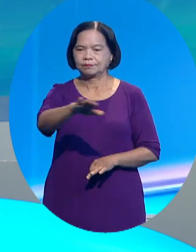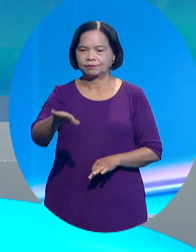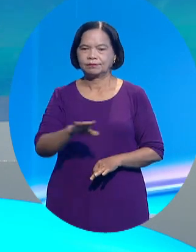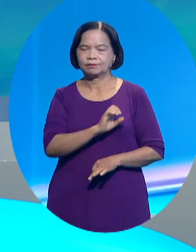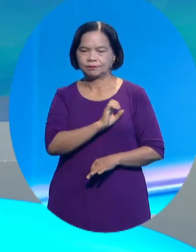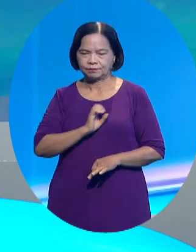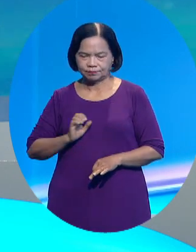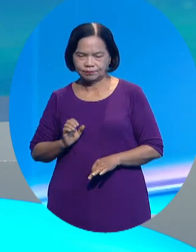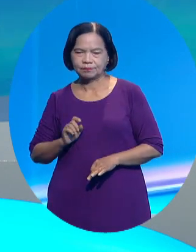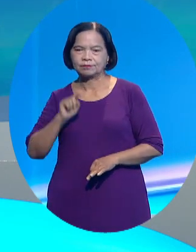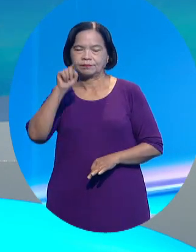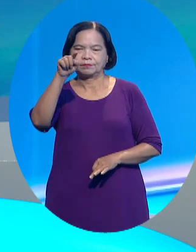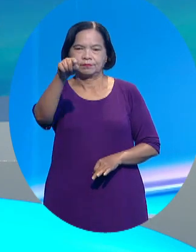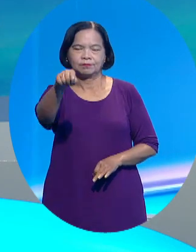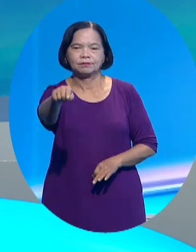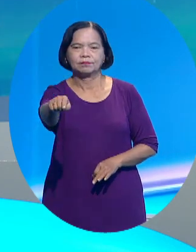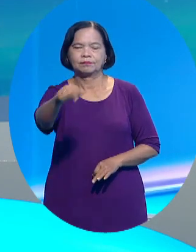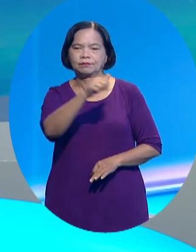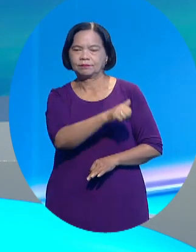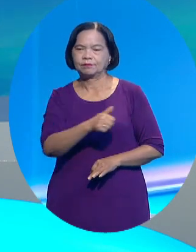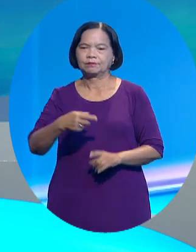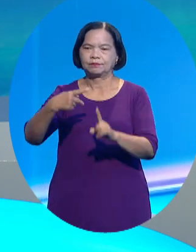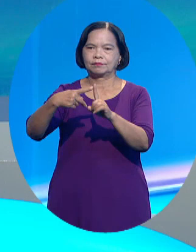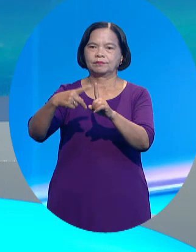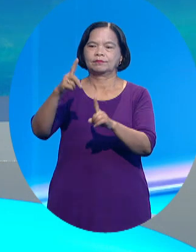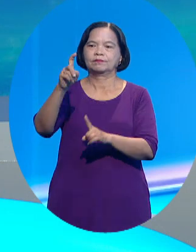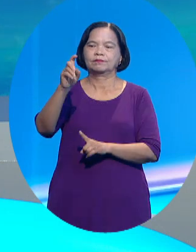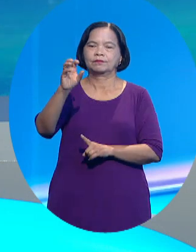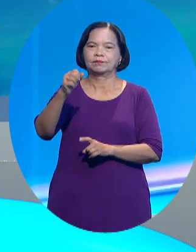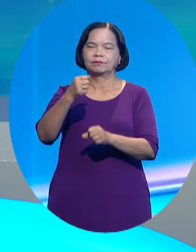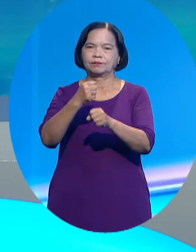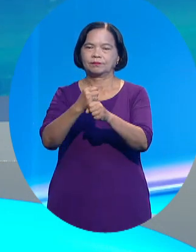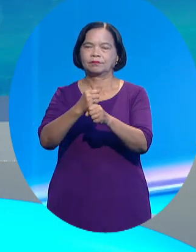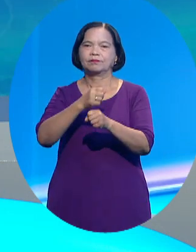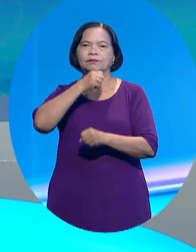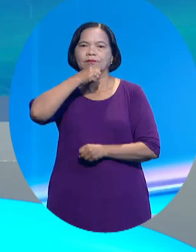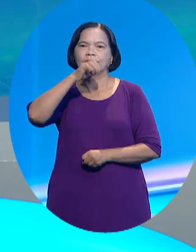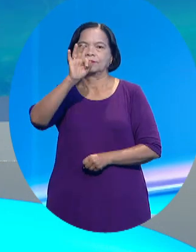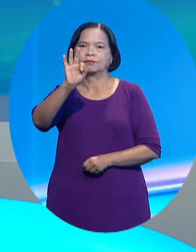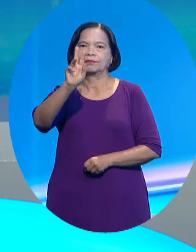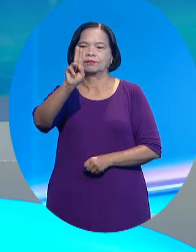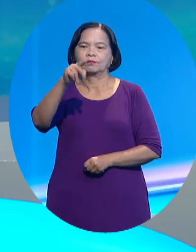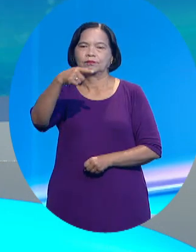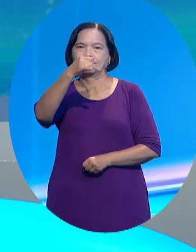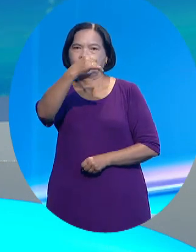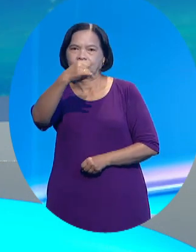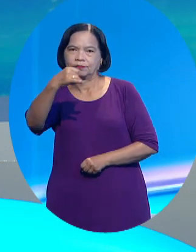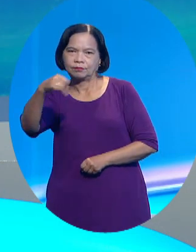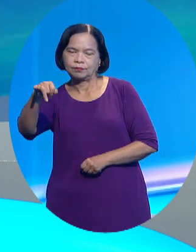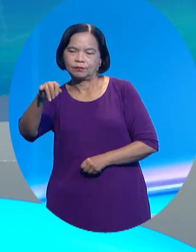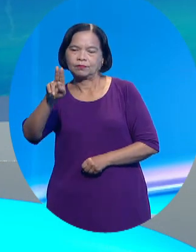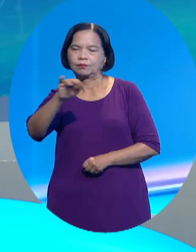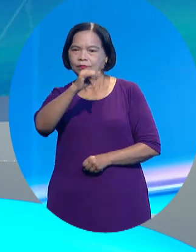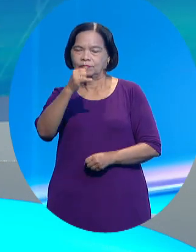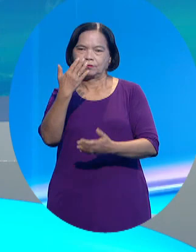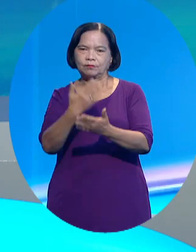cao thành phố Hồ Chí Minh đã đến trụ sở chính quyền nhân dân khu phố Đông làm việc với đồng chí chu chi Tùng ủy viên thường vụ Thành ủy bí thư khu ủy